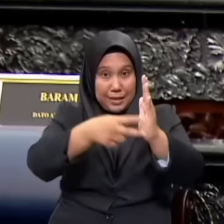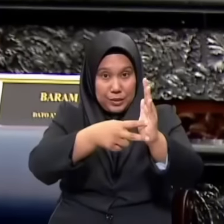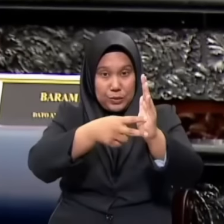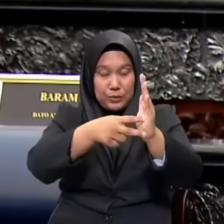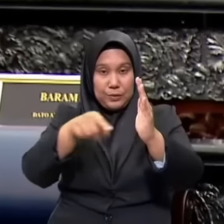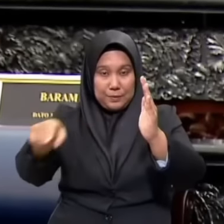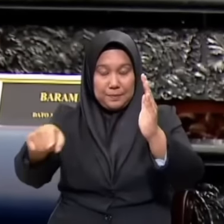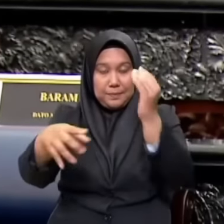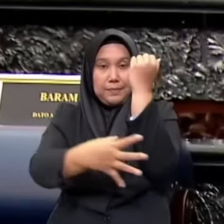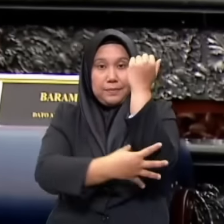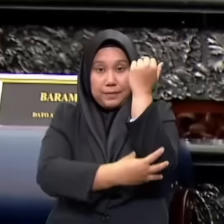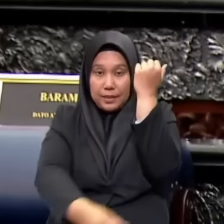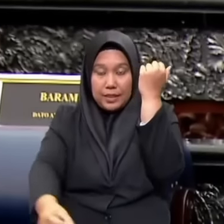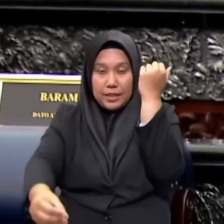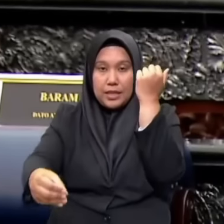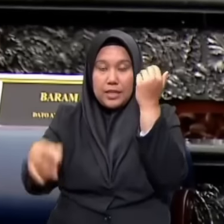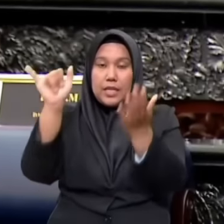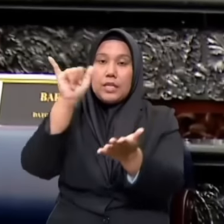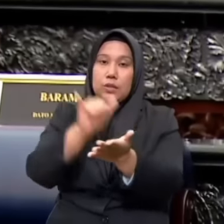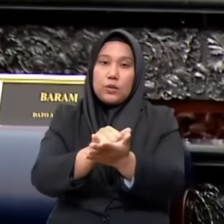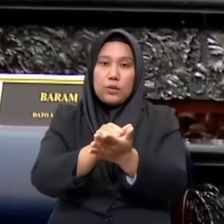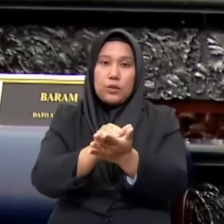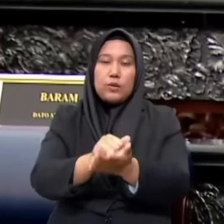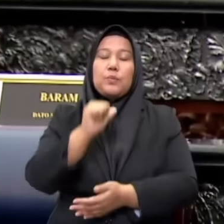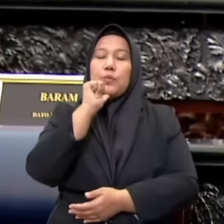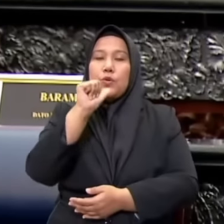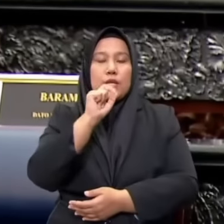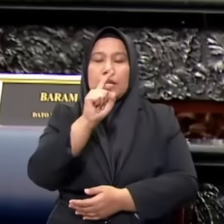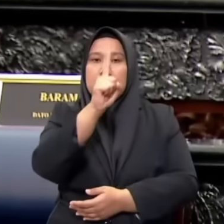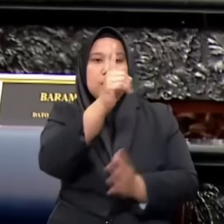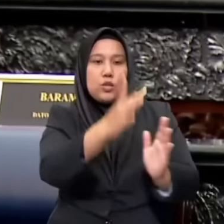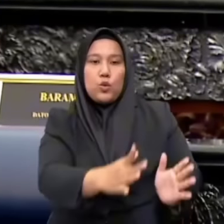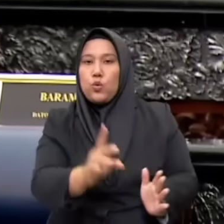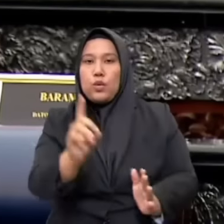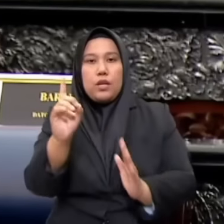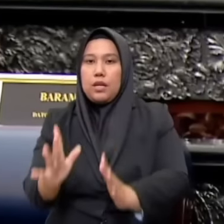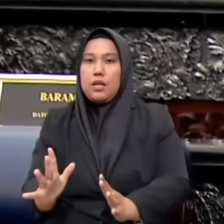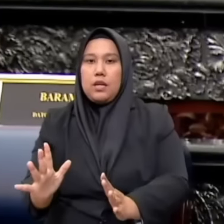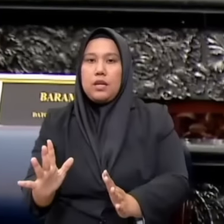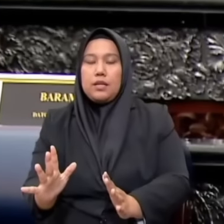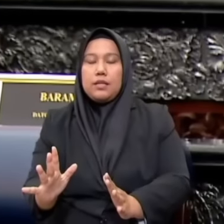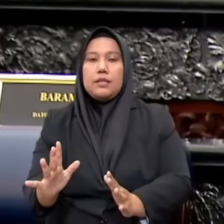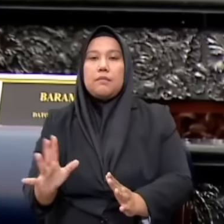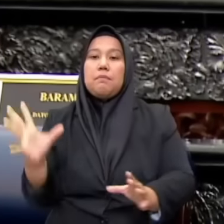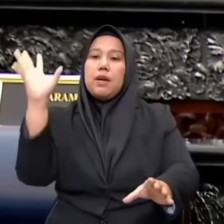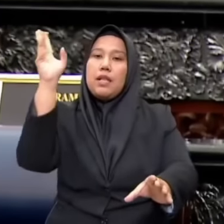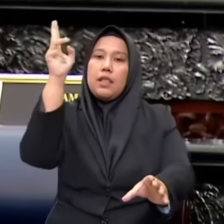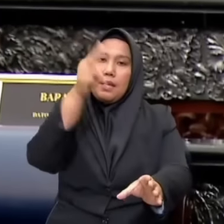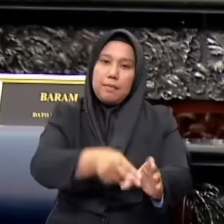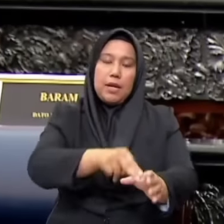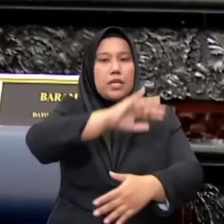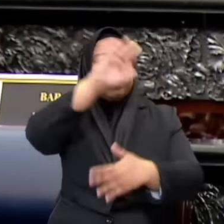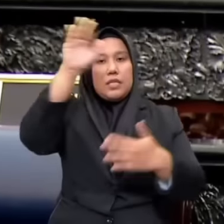itu bukan kesorangan, ia melibatkan keseluruhan.